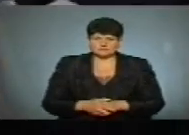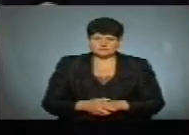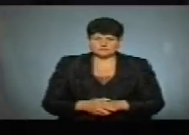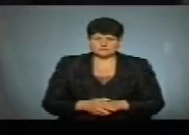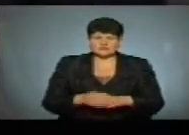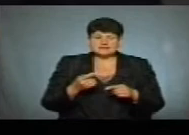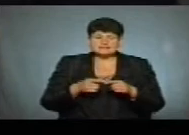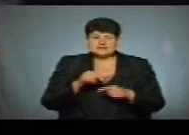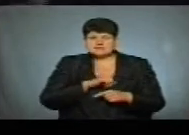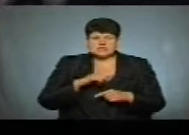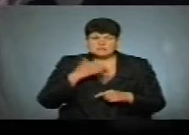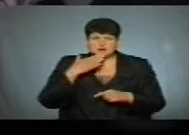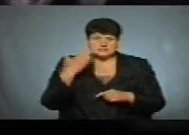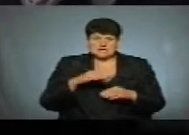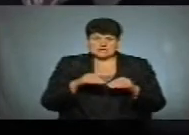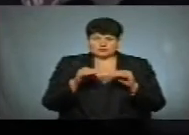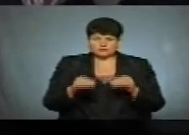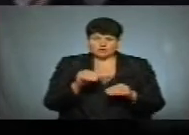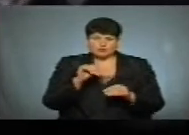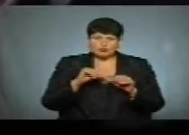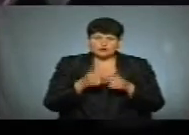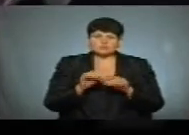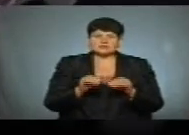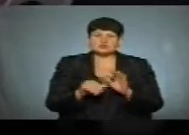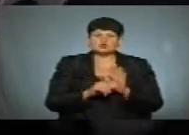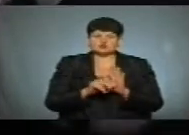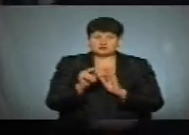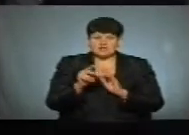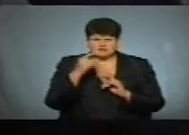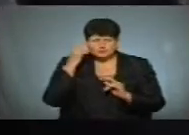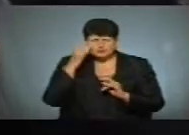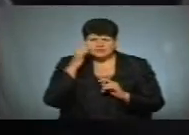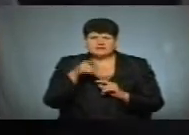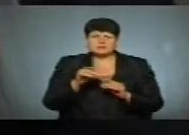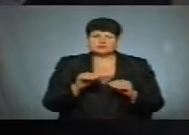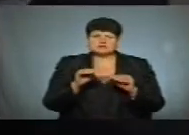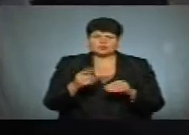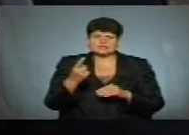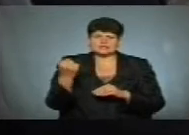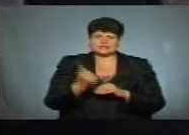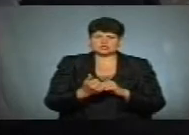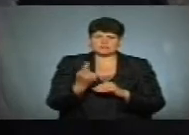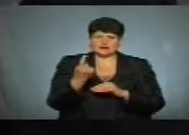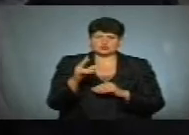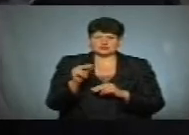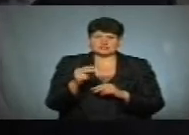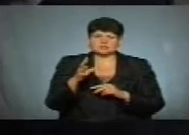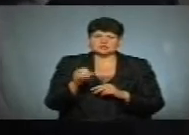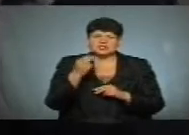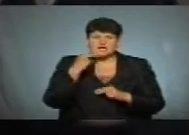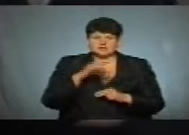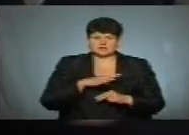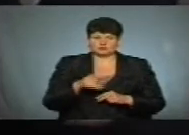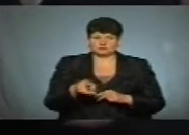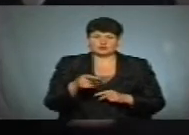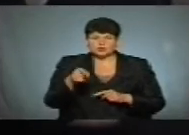Це самі останні посів буряка. Це той, що ми сіли 6 числа. А ви собі представляєте, там, де ми сіли на тиждень, скоріше 1 числа, там був ще набагато кращий буряк. І